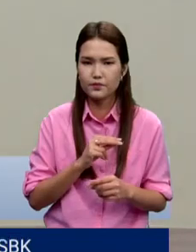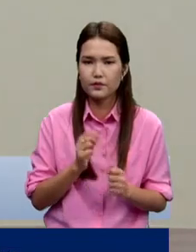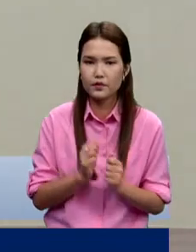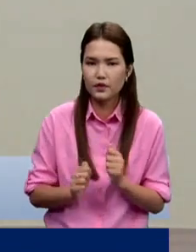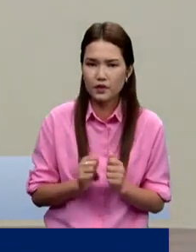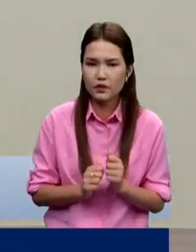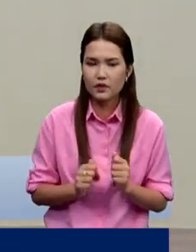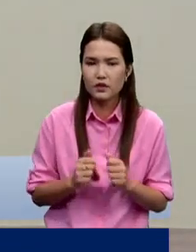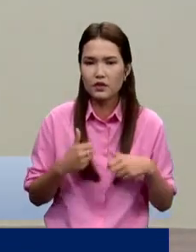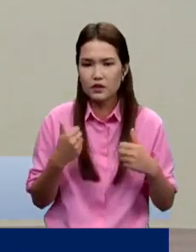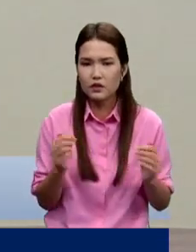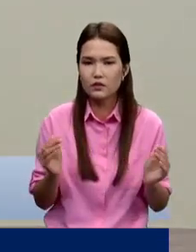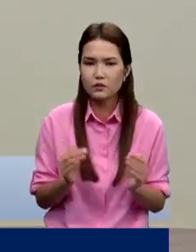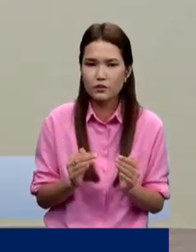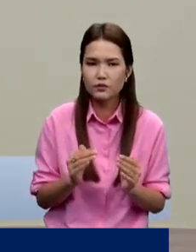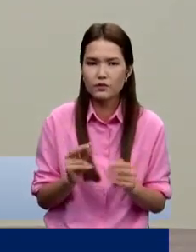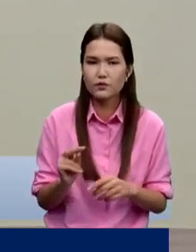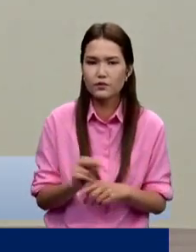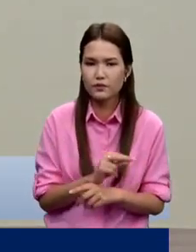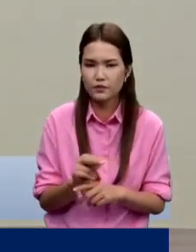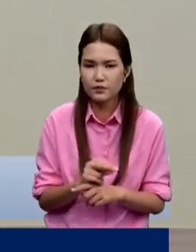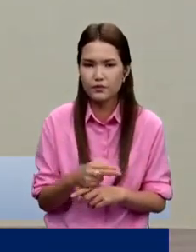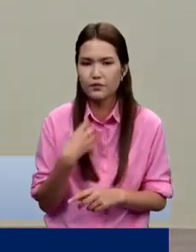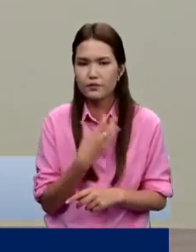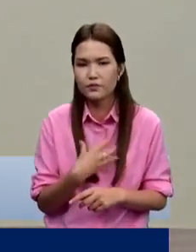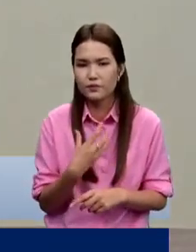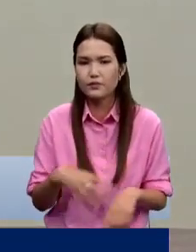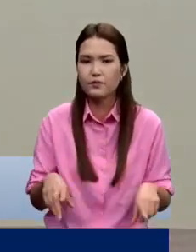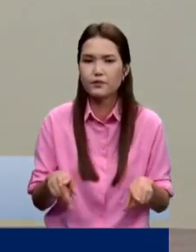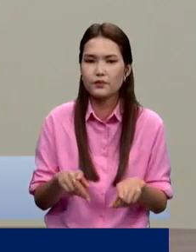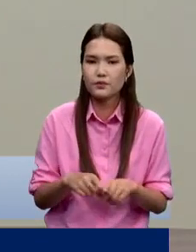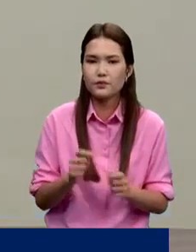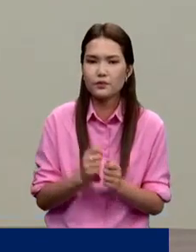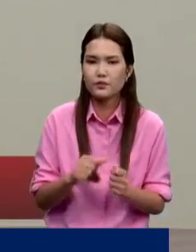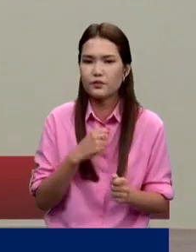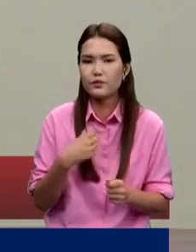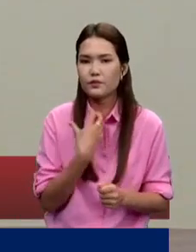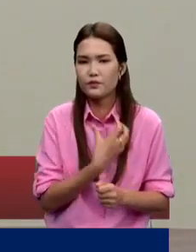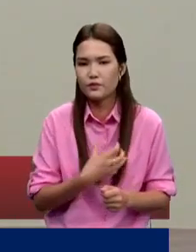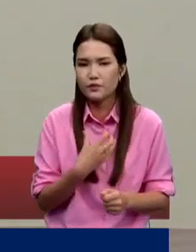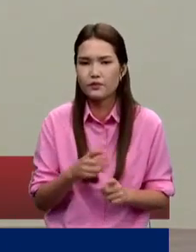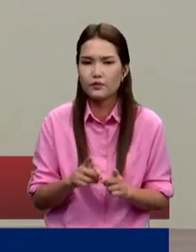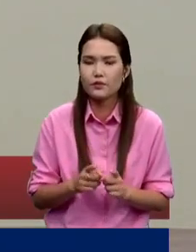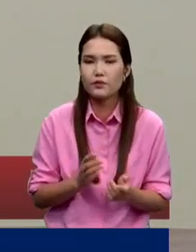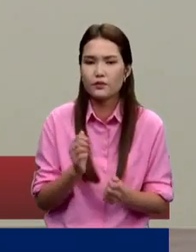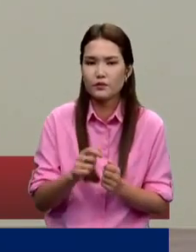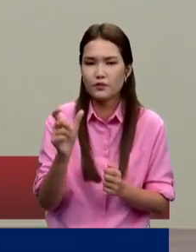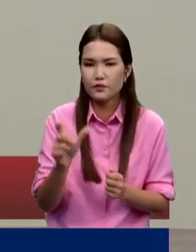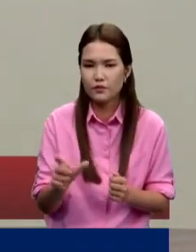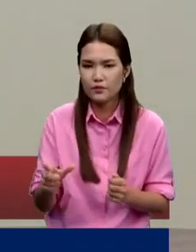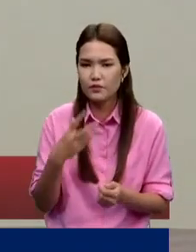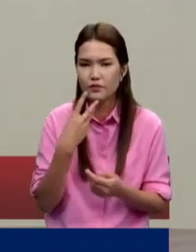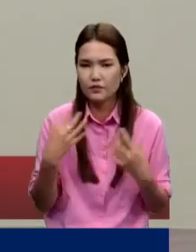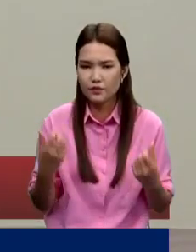тізім қор резерв дайын. Оның арасында бұрын коронавирус инфекциямен науқастармен жұмыс